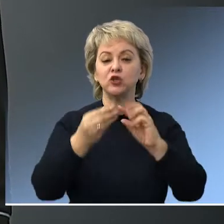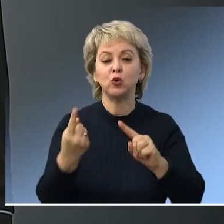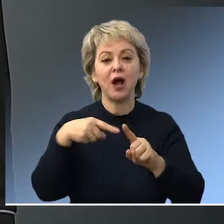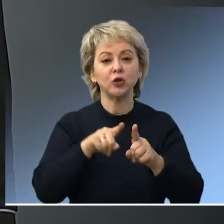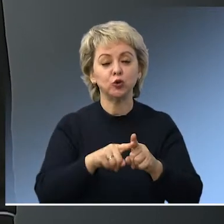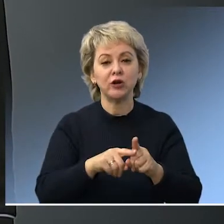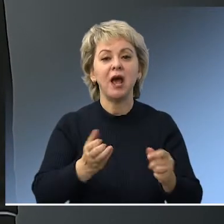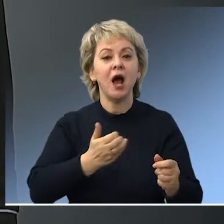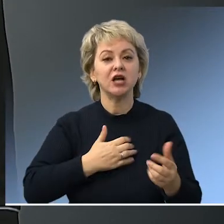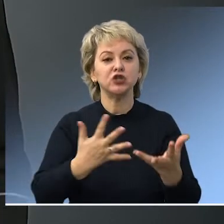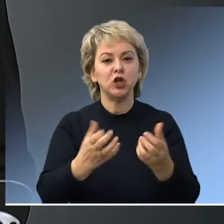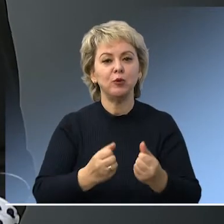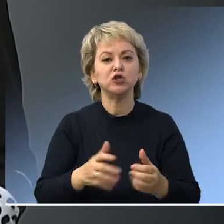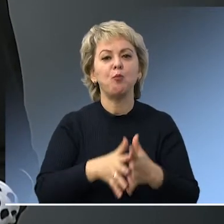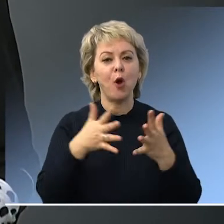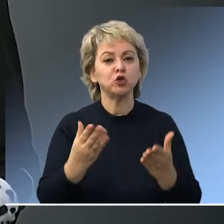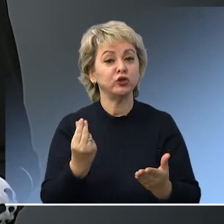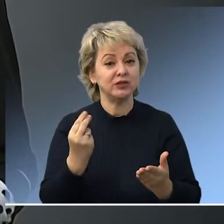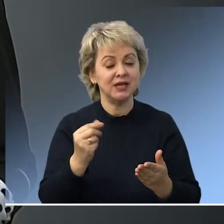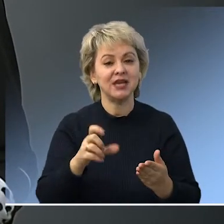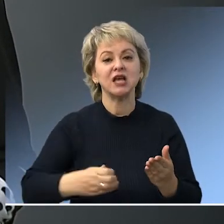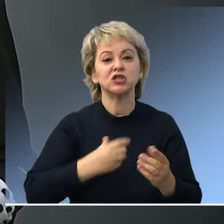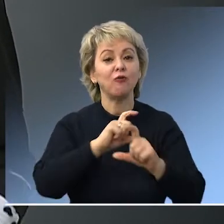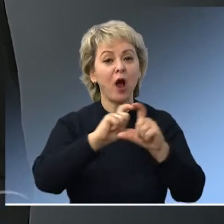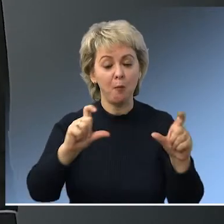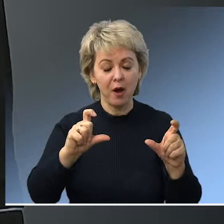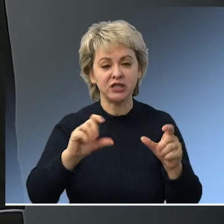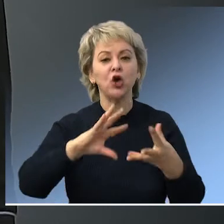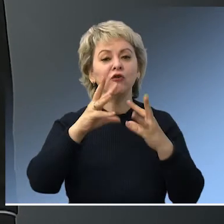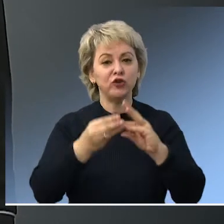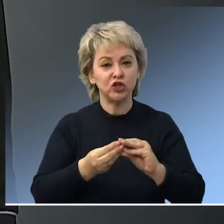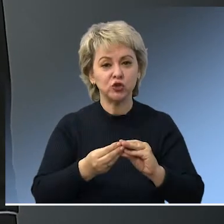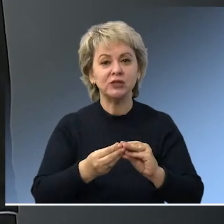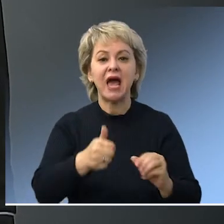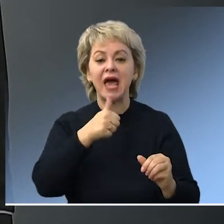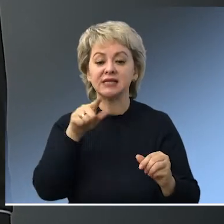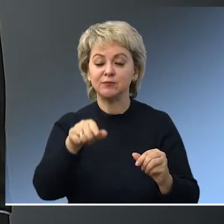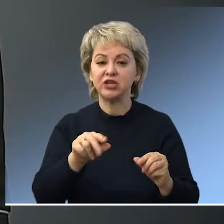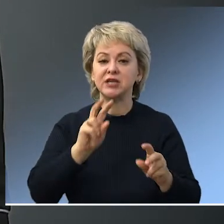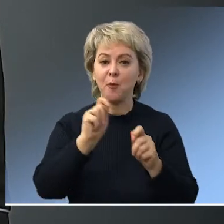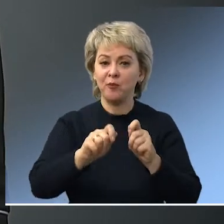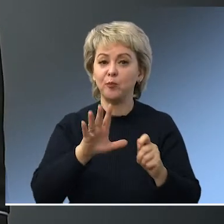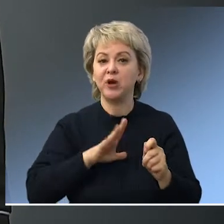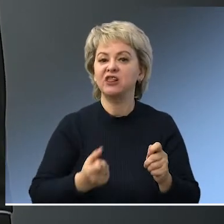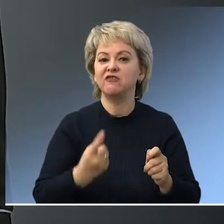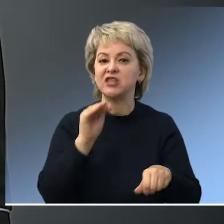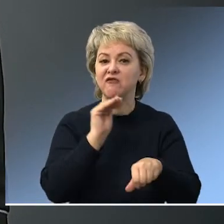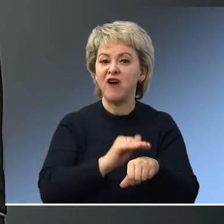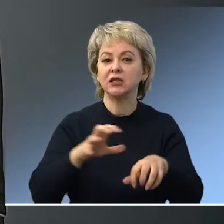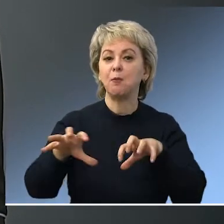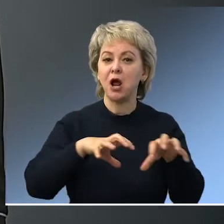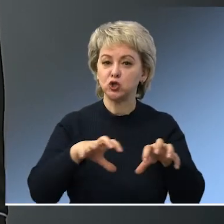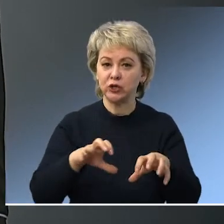результате которого хотели получить кругленькую сумму от страховой компании. В результате экспертизы налицо был выявлен